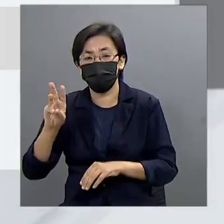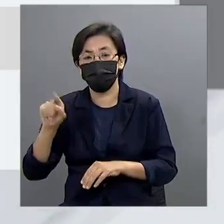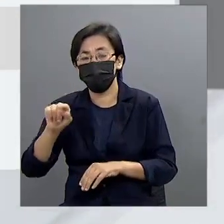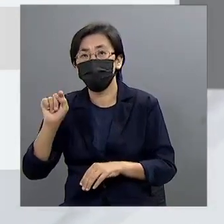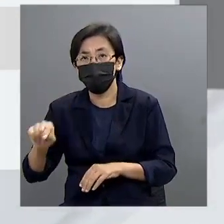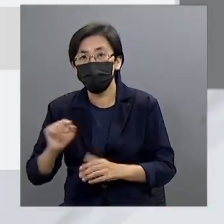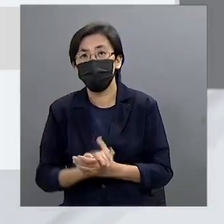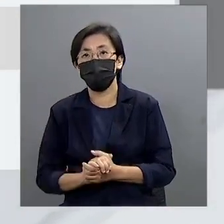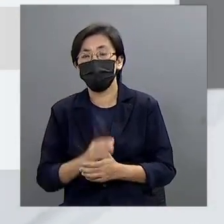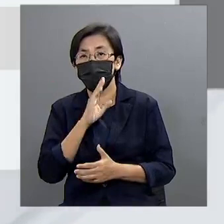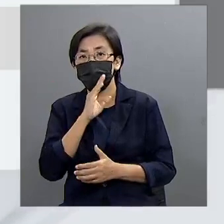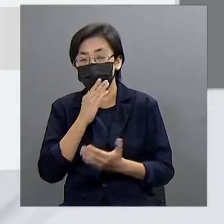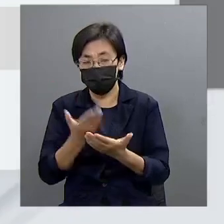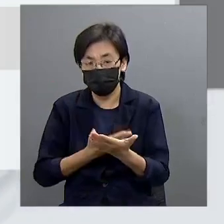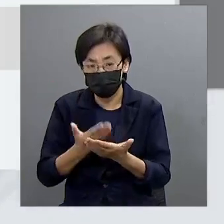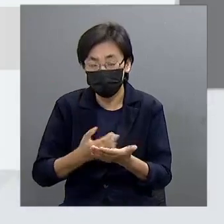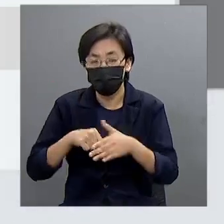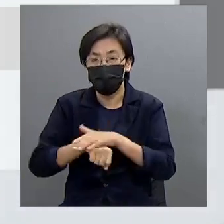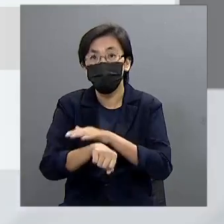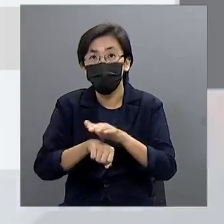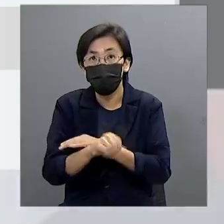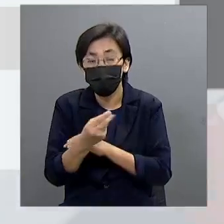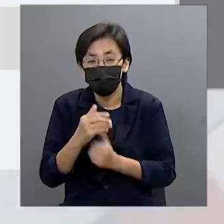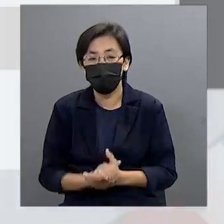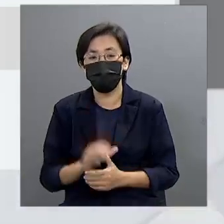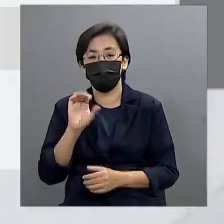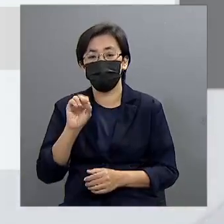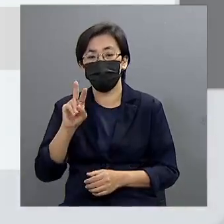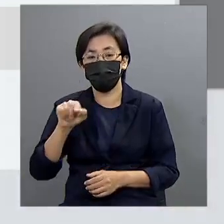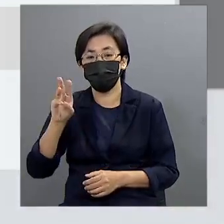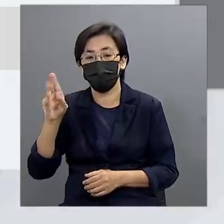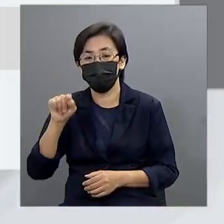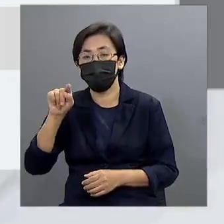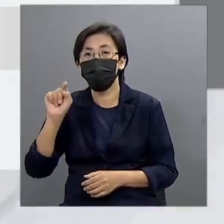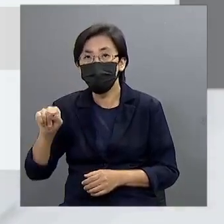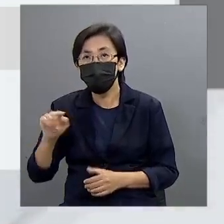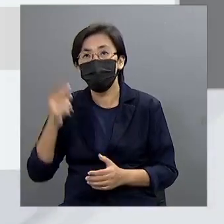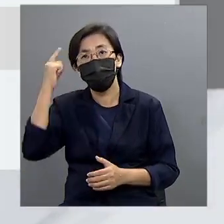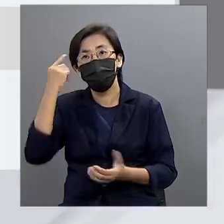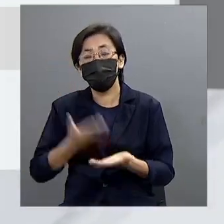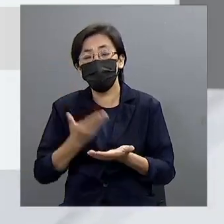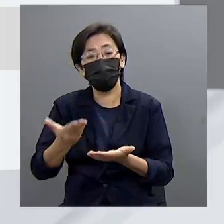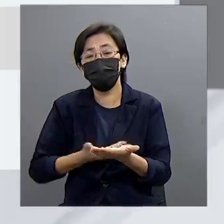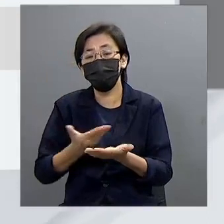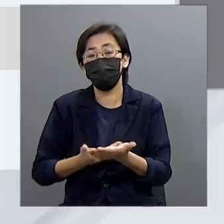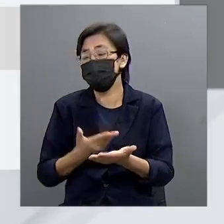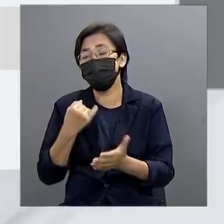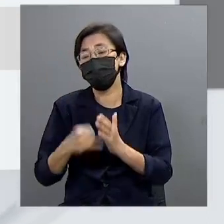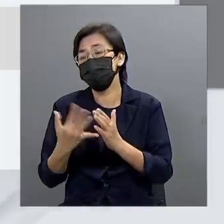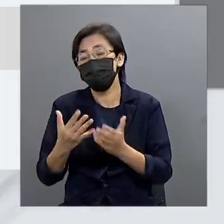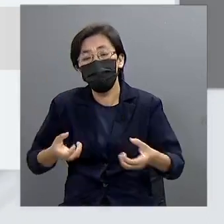าะเรื่องหวยเรื่องลอตเตอรี่เนี่ยมากกว่า 52.6 คิดว่าการซื้อสลากกินแบ่งไม่เป็นการพนันค่ะแล้วอี